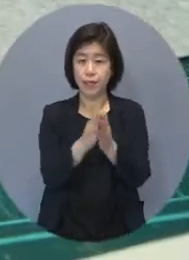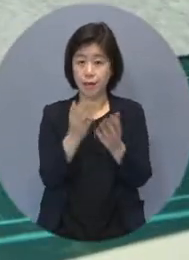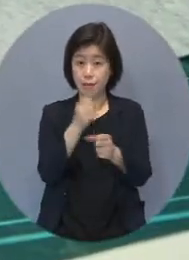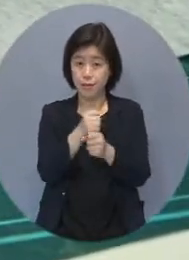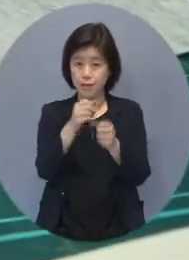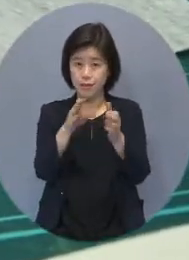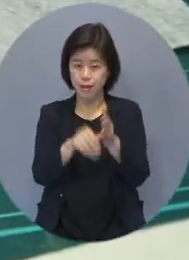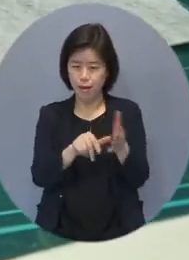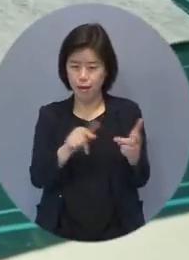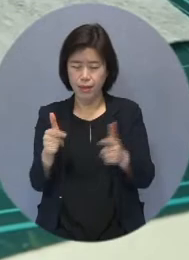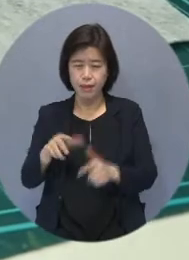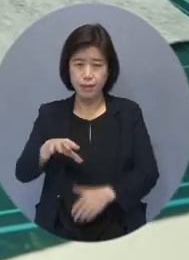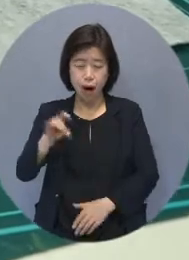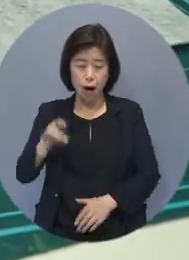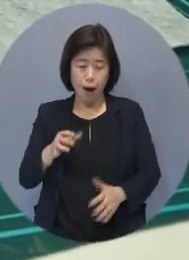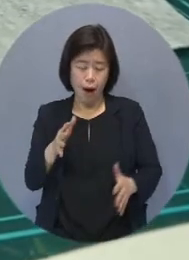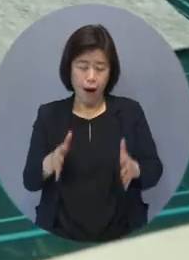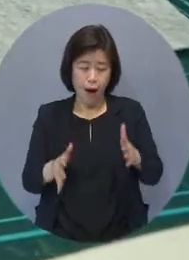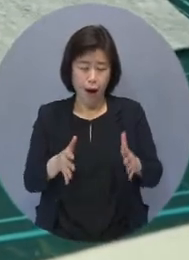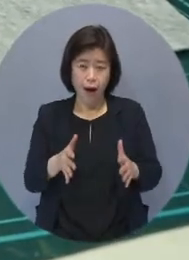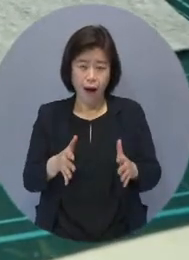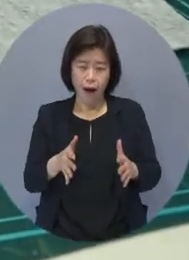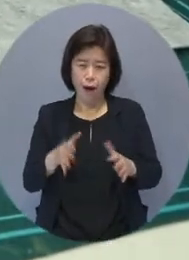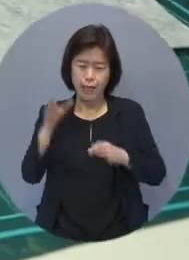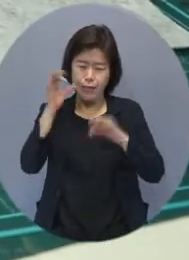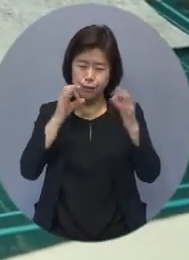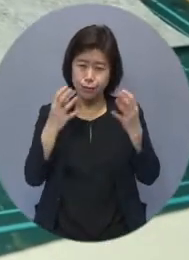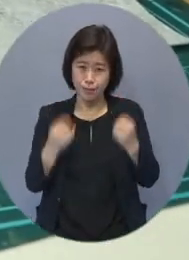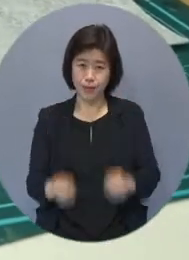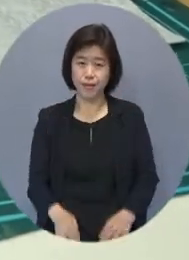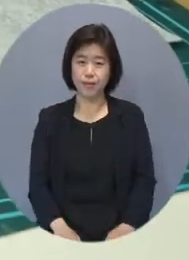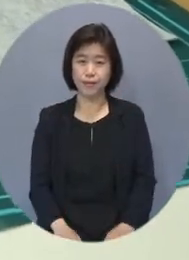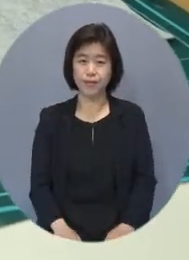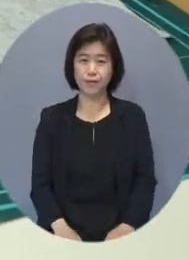여러 시행착오를 겪어야 했다고 하는데요.